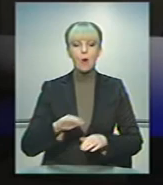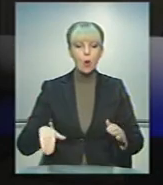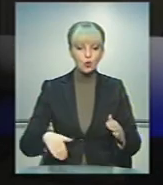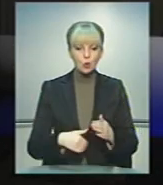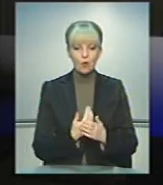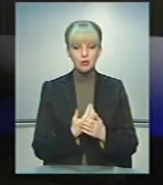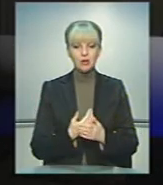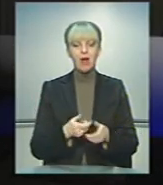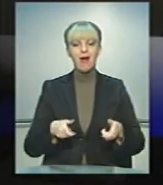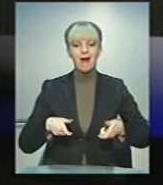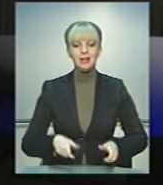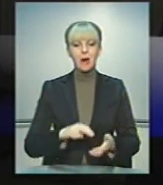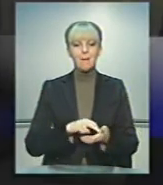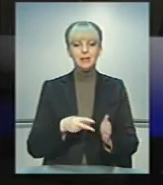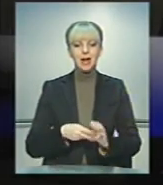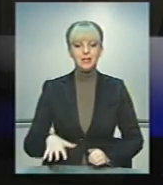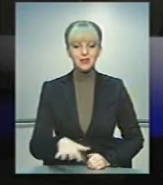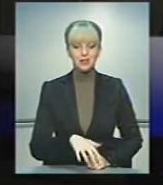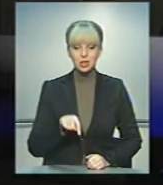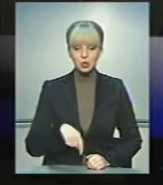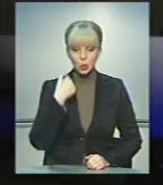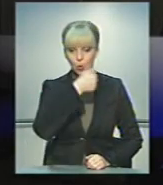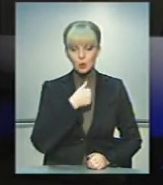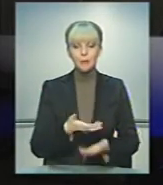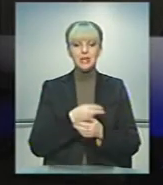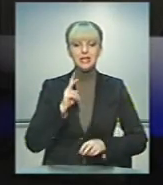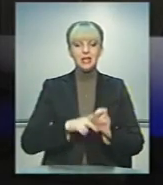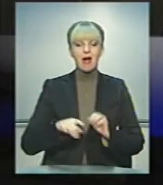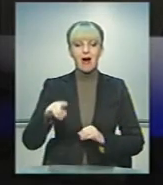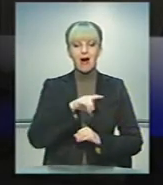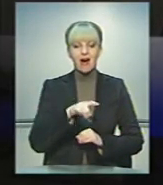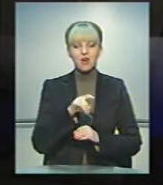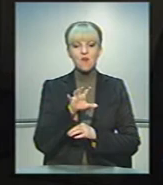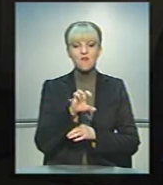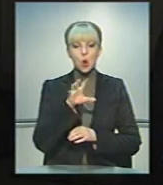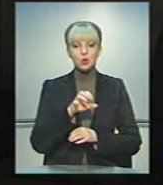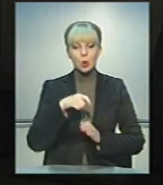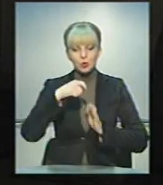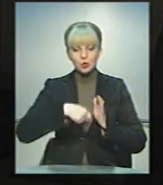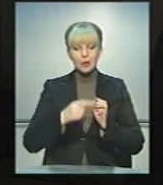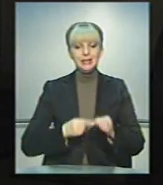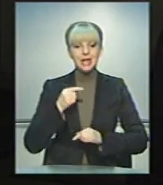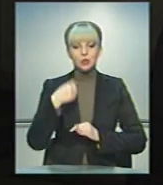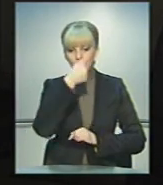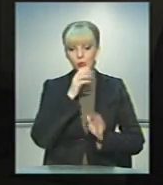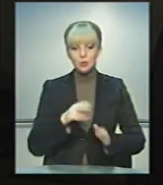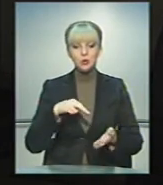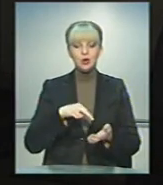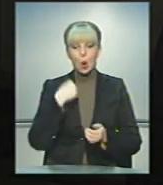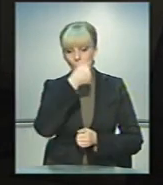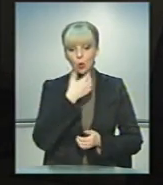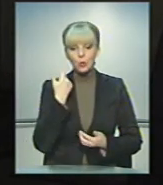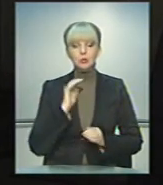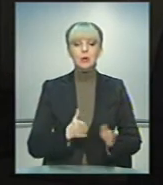оновленню генеральних планів територій. Цього року ми завершили аерофотозйом. Наступний рік стане роком, коли буде